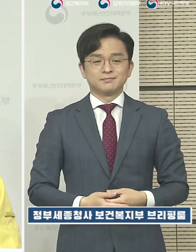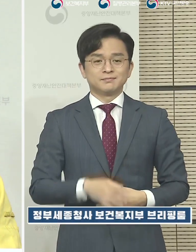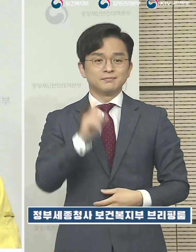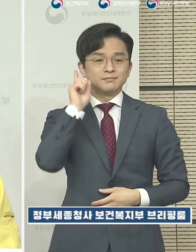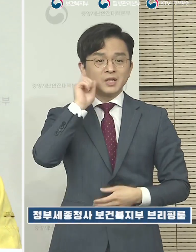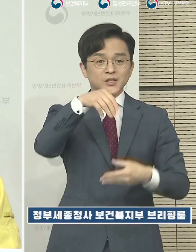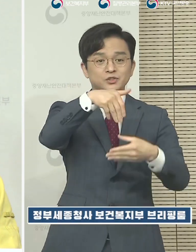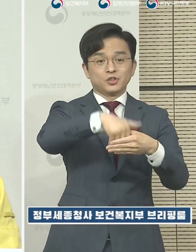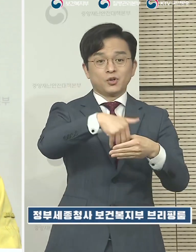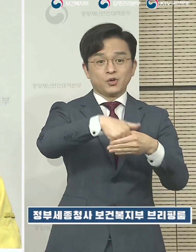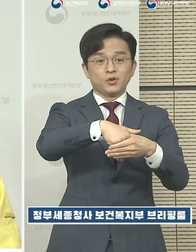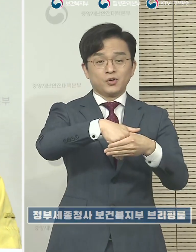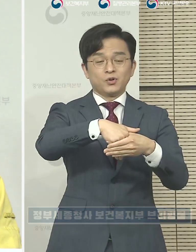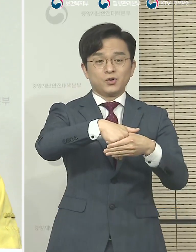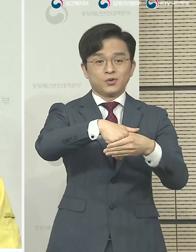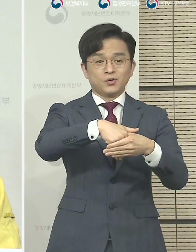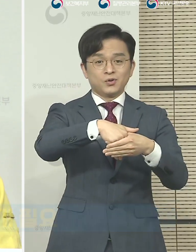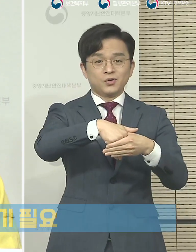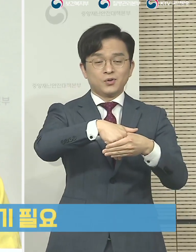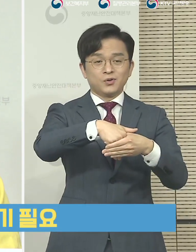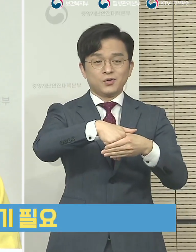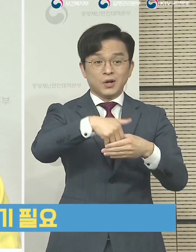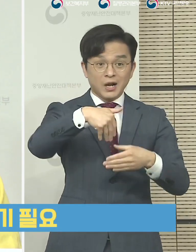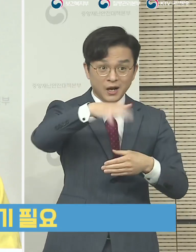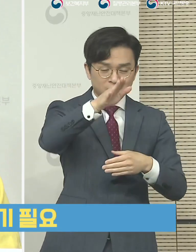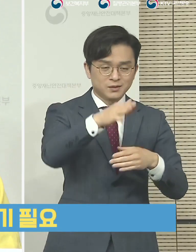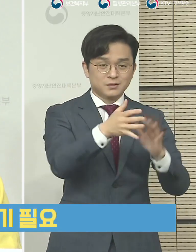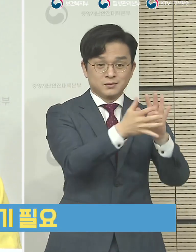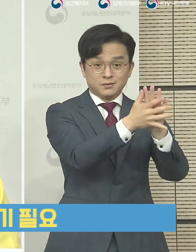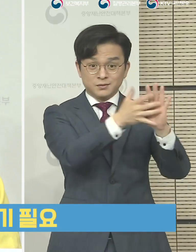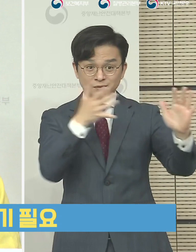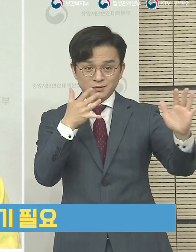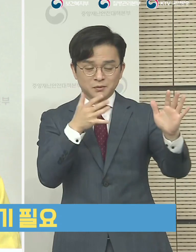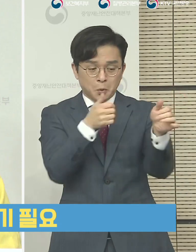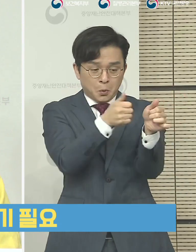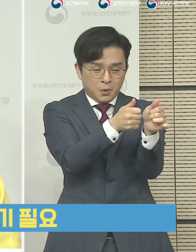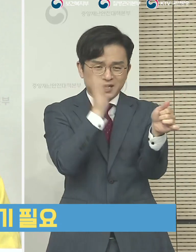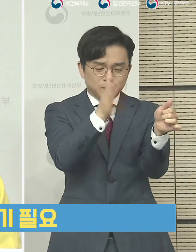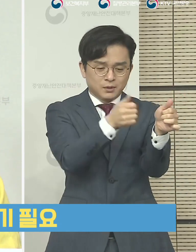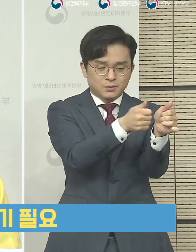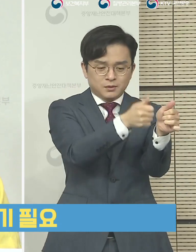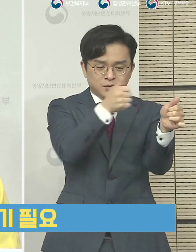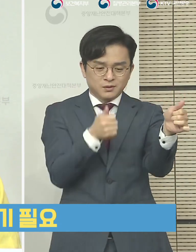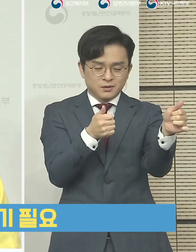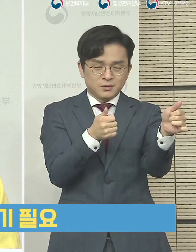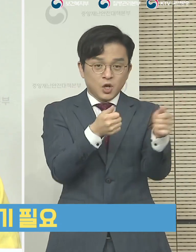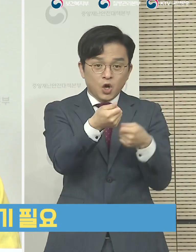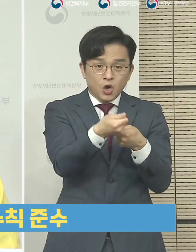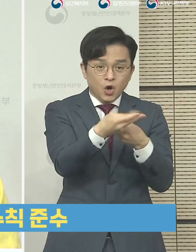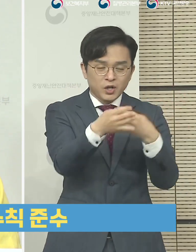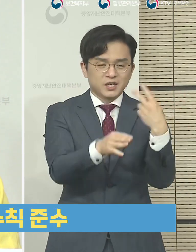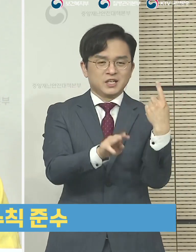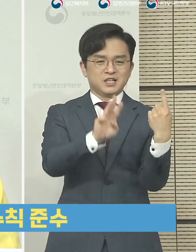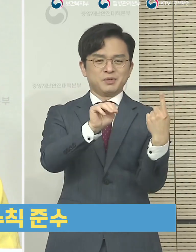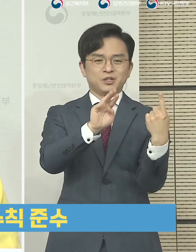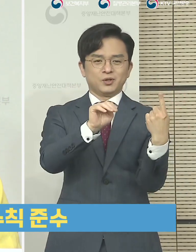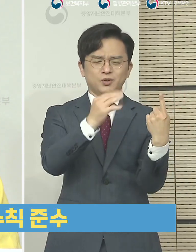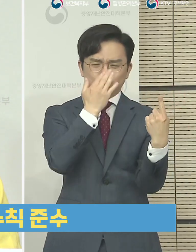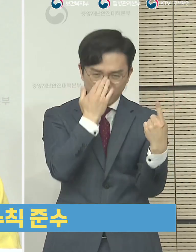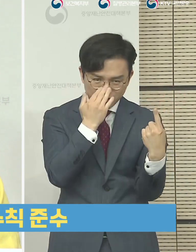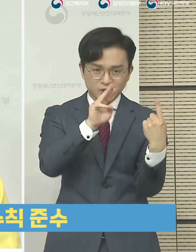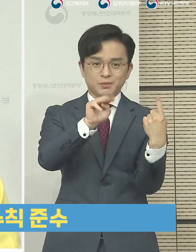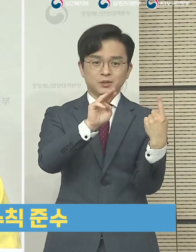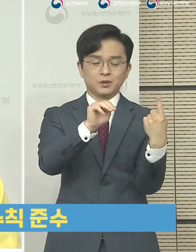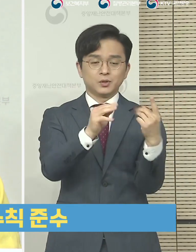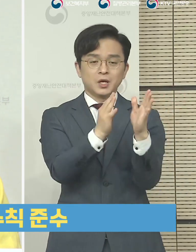내일 총선 투표를 하시기 위해 줄을 설 때는 1m 이상 충분한 거리를 둘 것을 당부드리고 발열 체크, 비닐